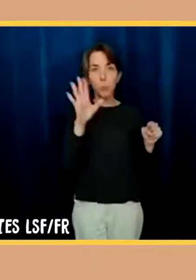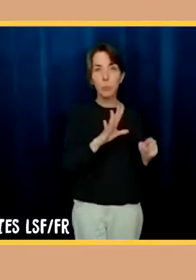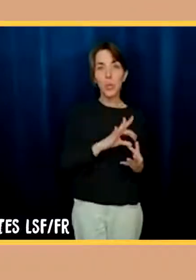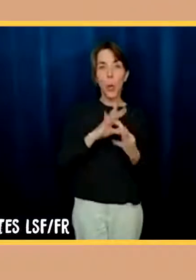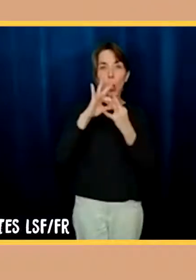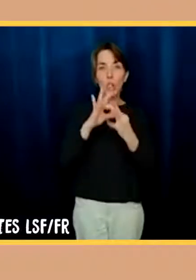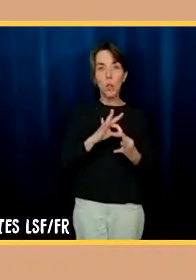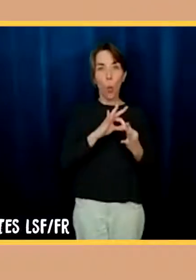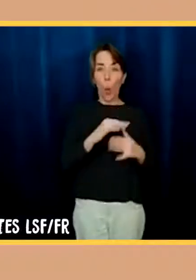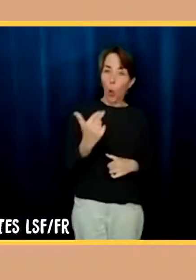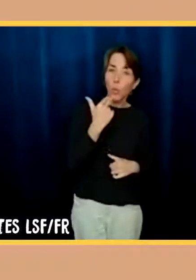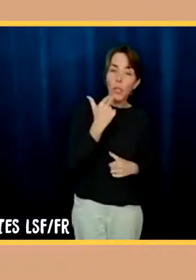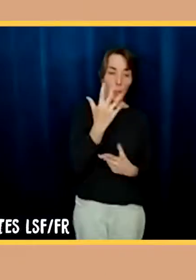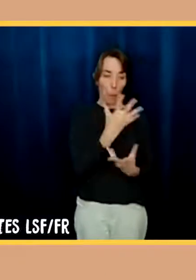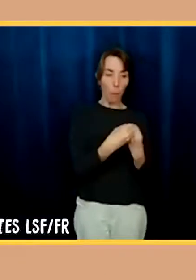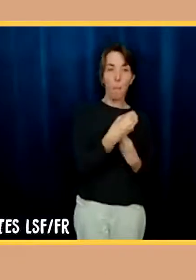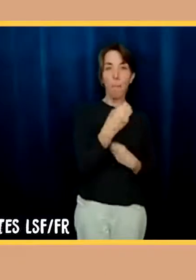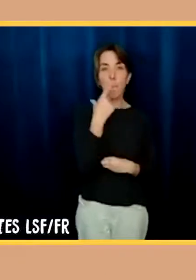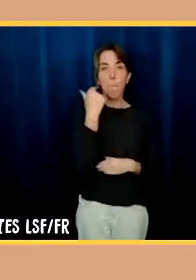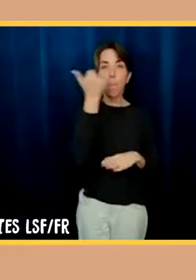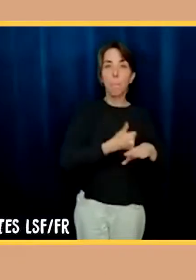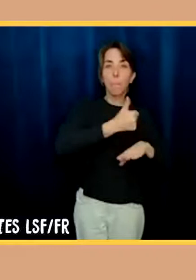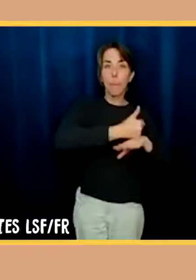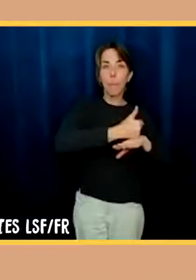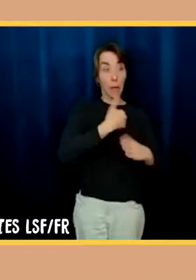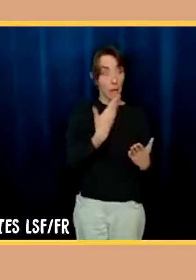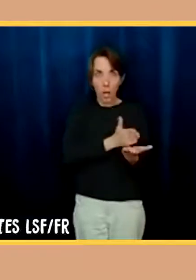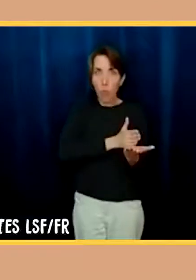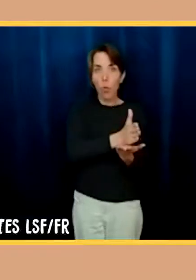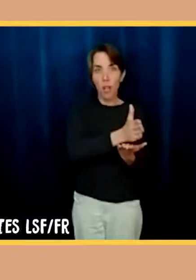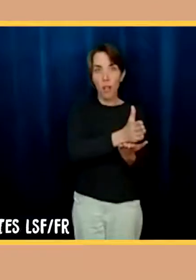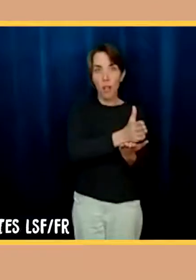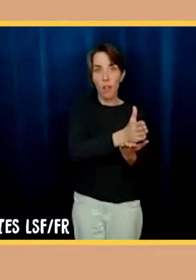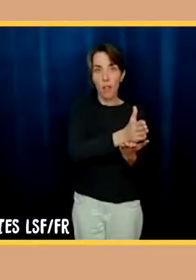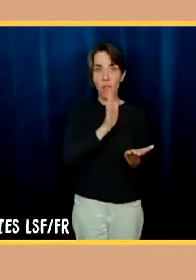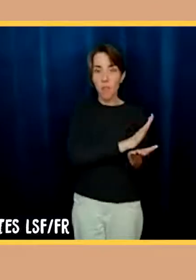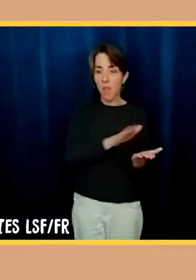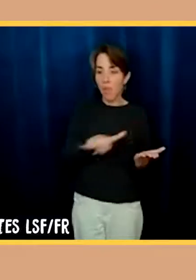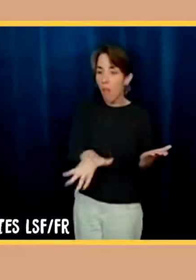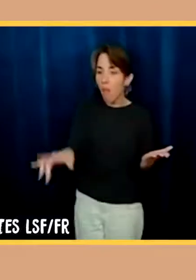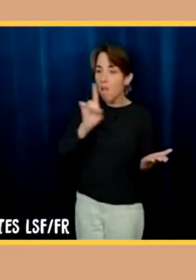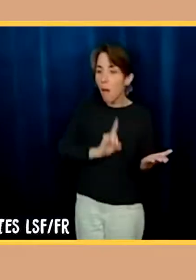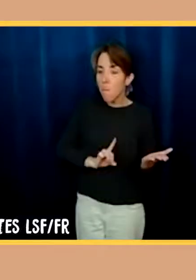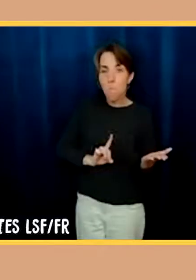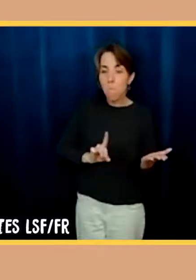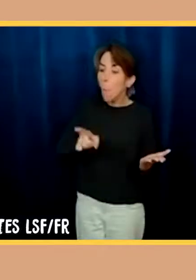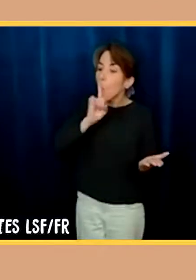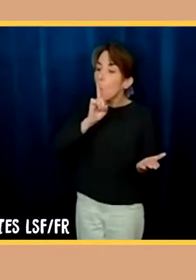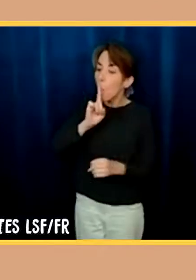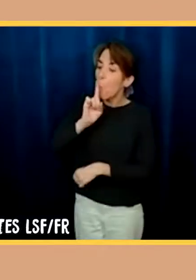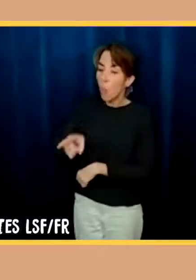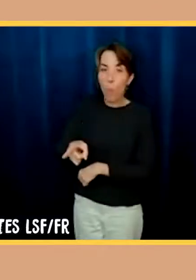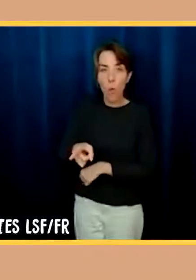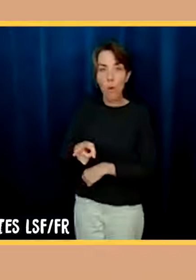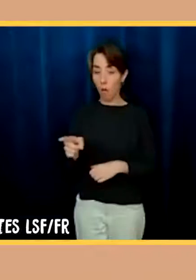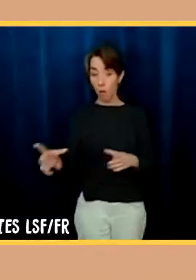Et c'est un projet à part entière, que de silencier les femmes. C'est un projet que de dire à des femmes qu'elles n'ont pas accès à certains